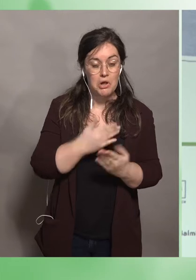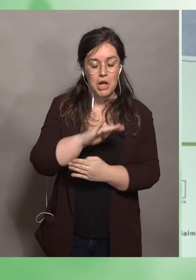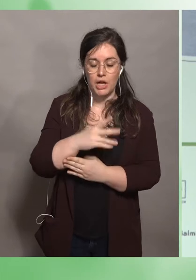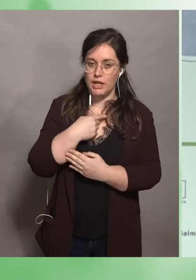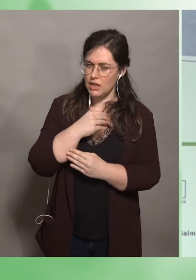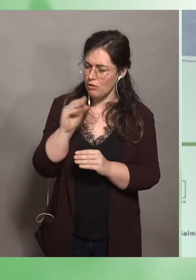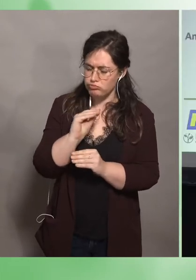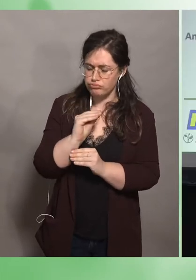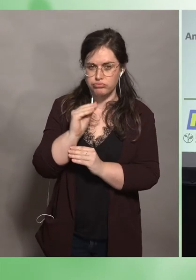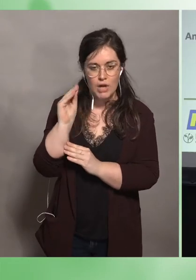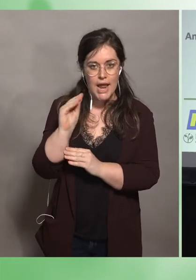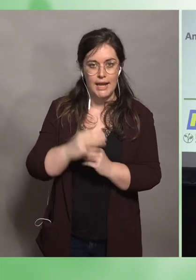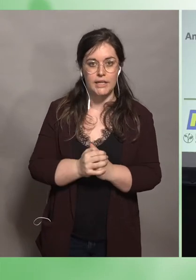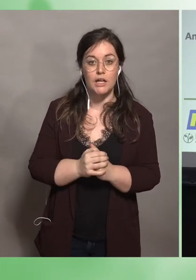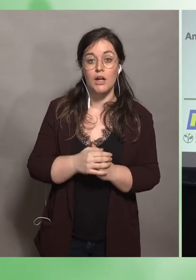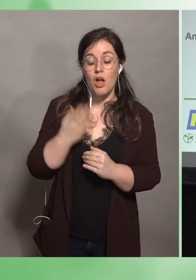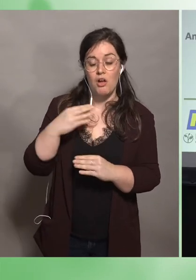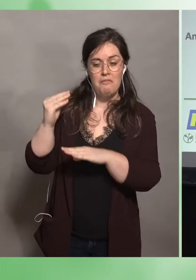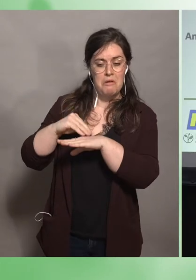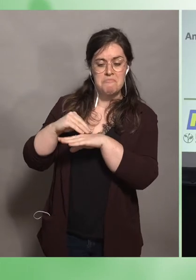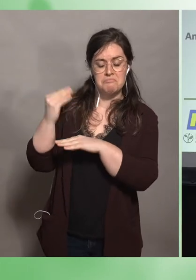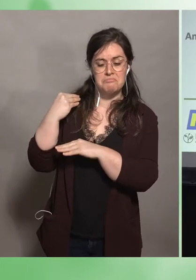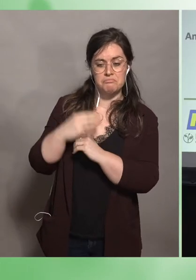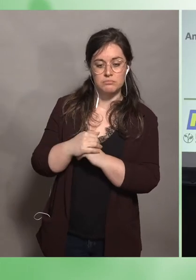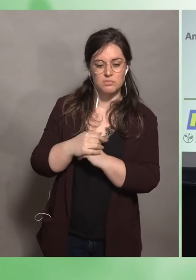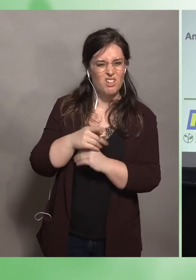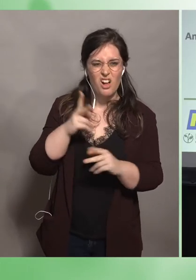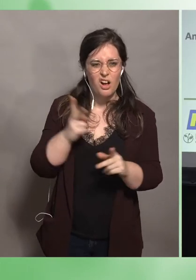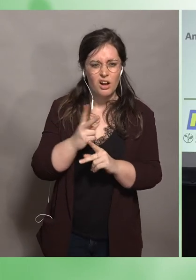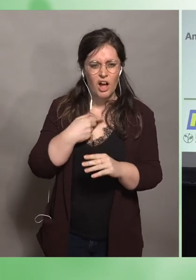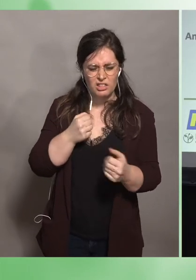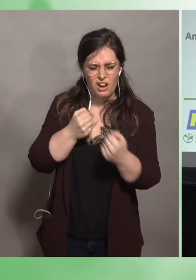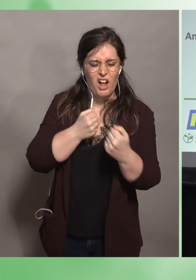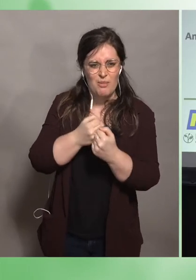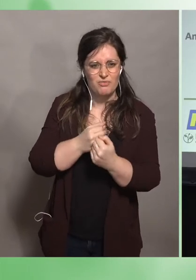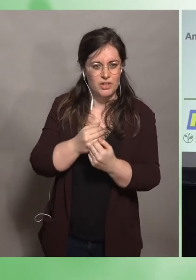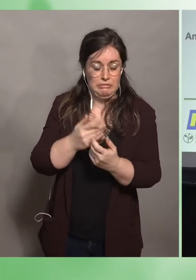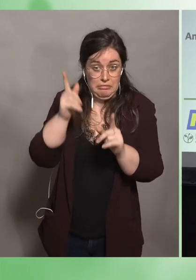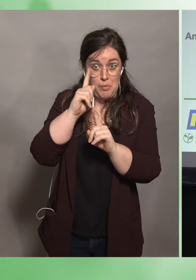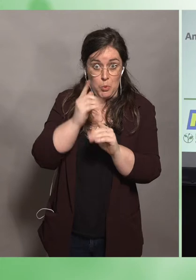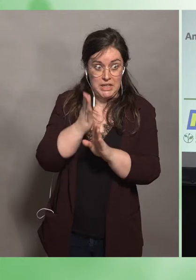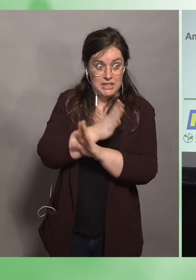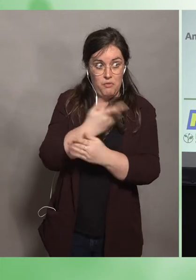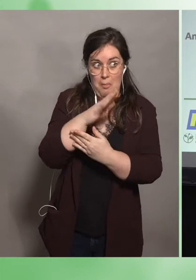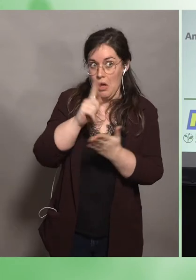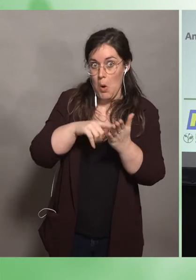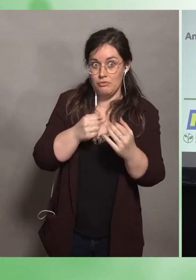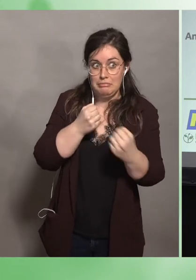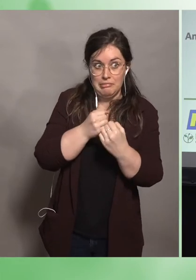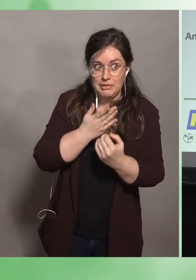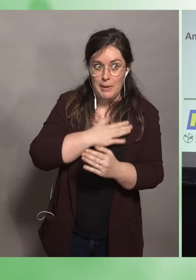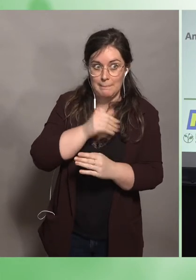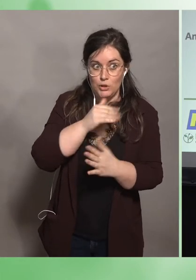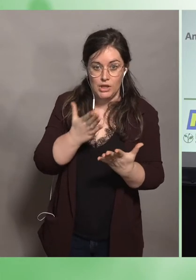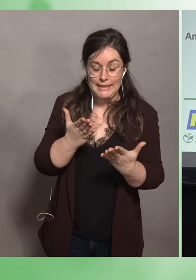ehrlich und das ist auch gut so. Und er hat halt zu mir gesagt, ja, du kannst jetzt nicht mehr mit mir kämpfen. Anscheinend haben wir uns vorher öfter geprügelt. Keine Sorge, ich möchte jetzt